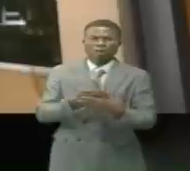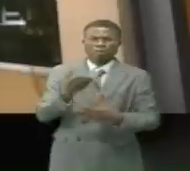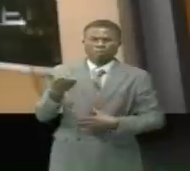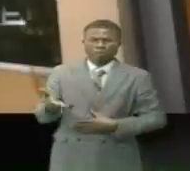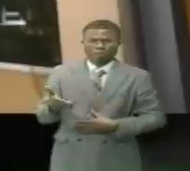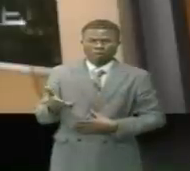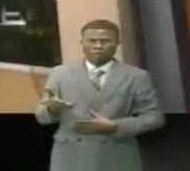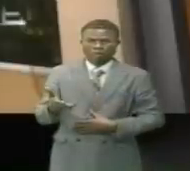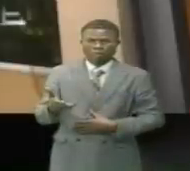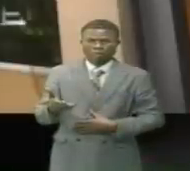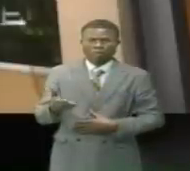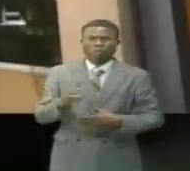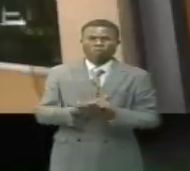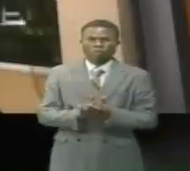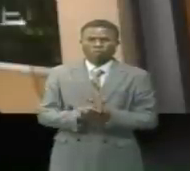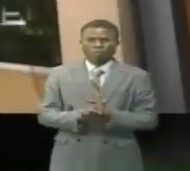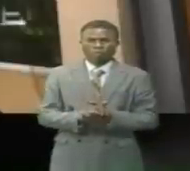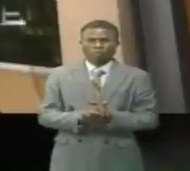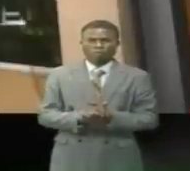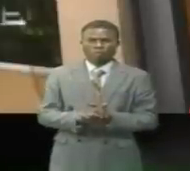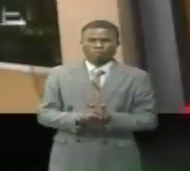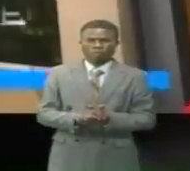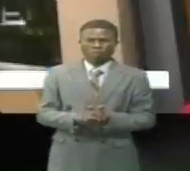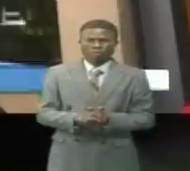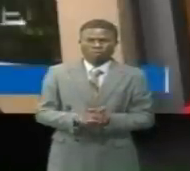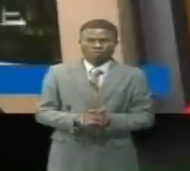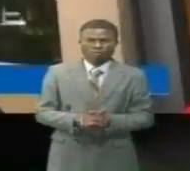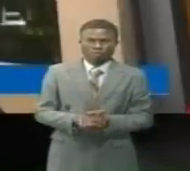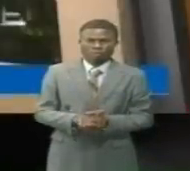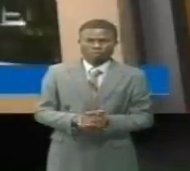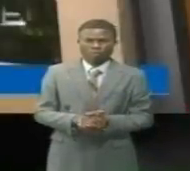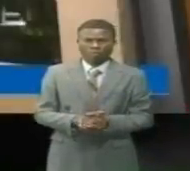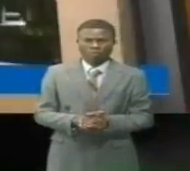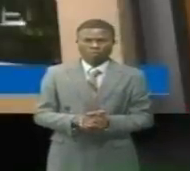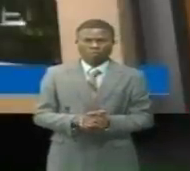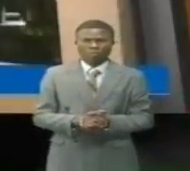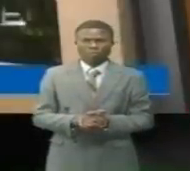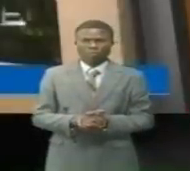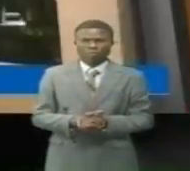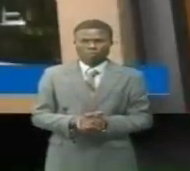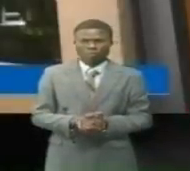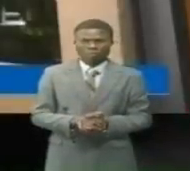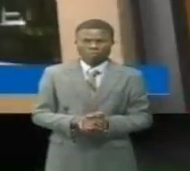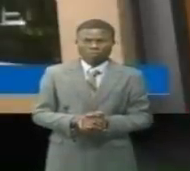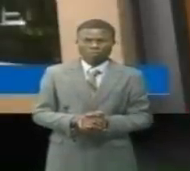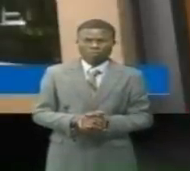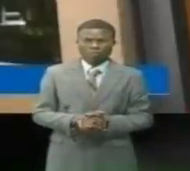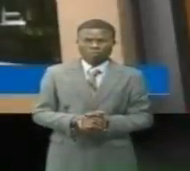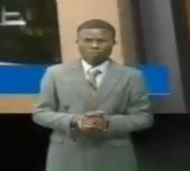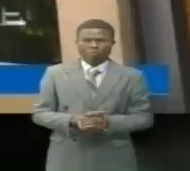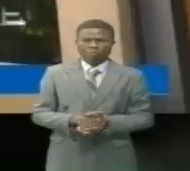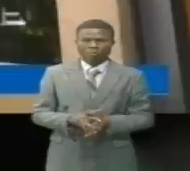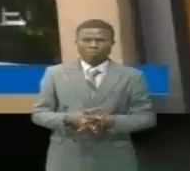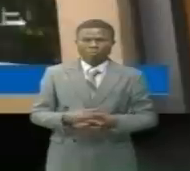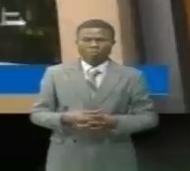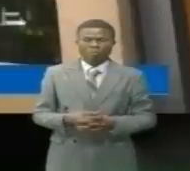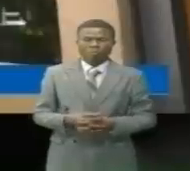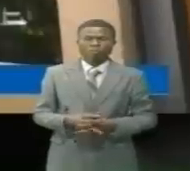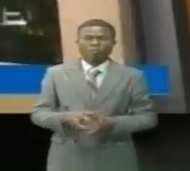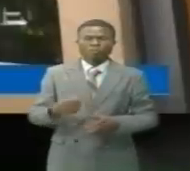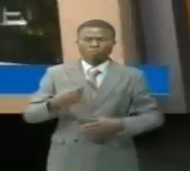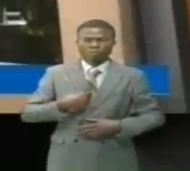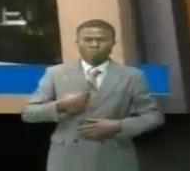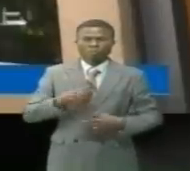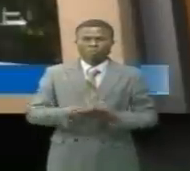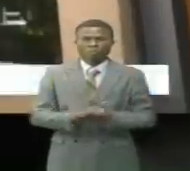handicap. L'activité qui est en train d'avoir lieu est une activité importante. Parfois, les besoins spécifiques des personnes vivant avec handicap ne sont pas